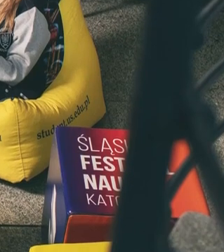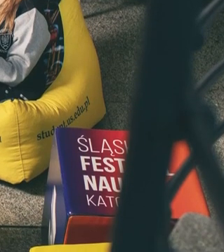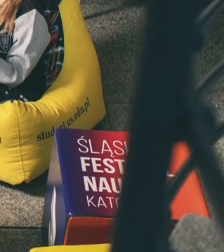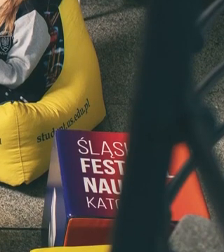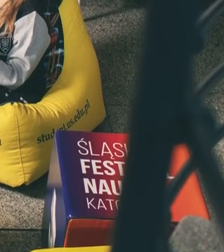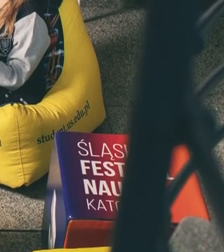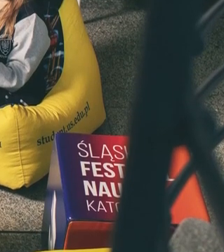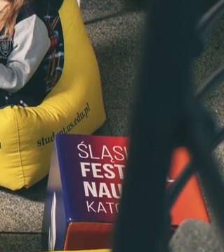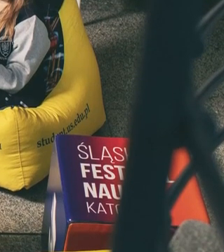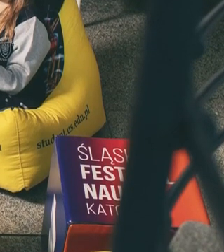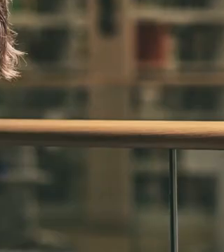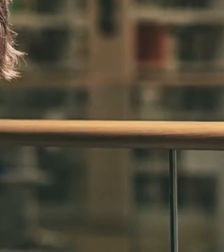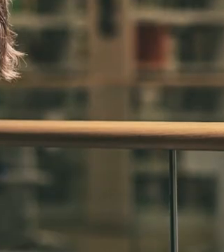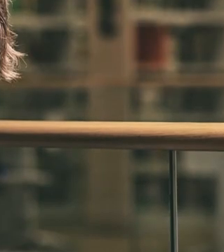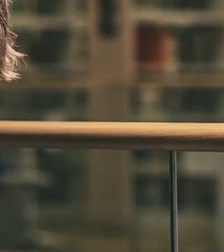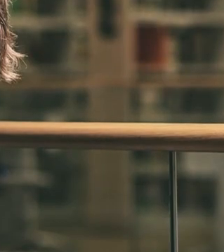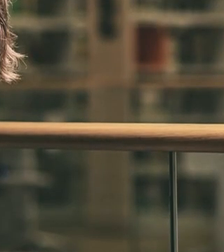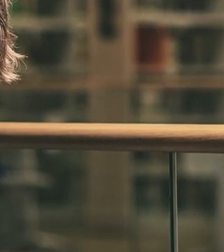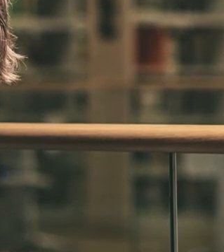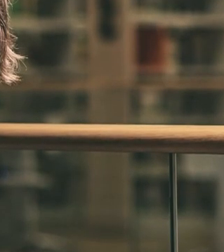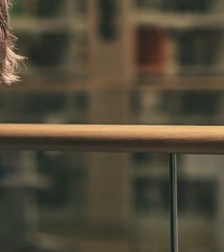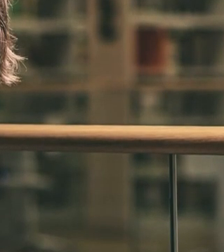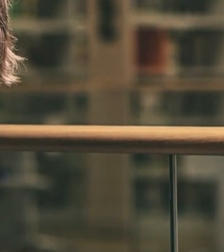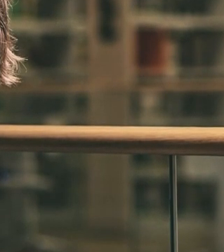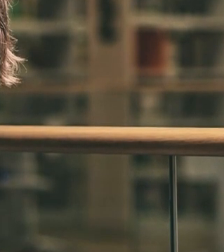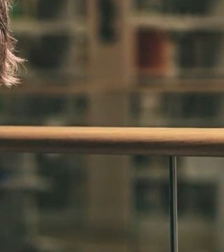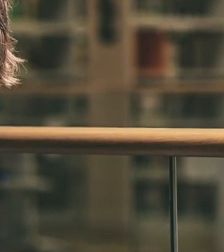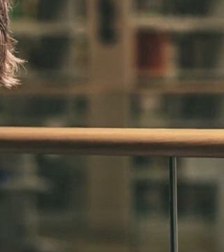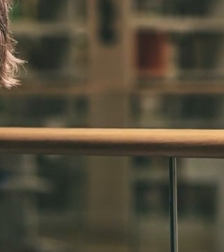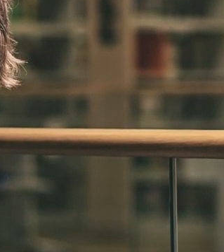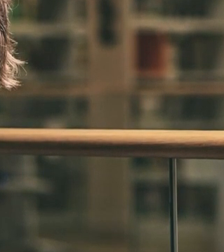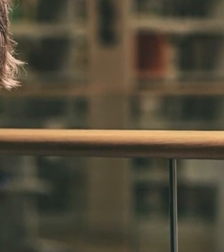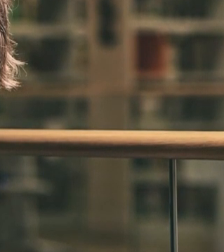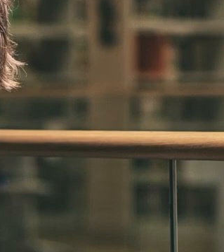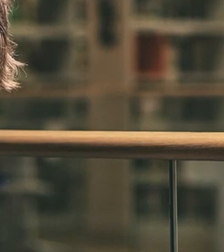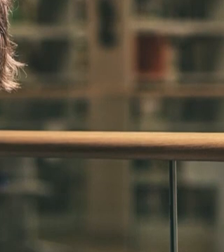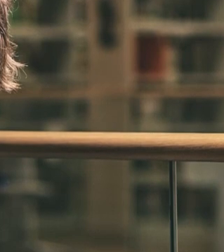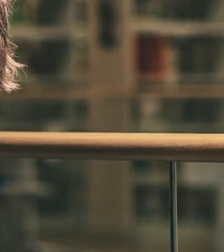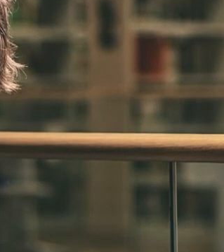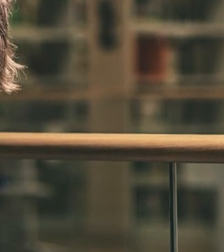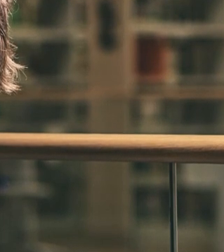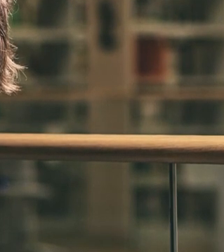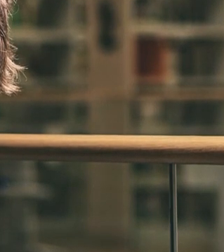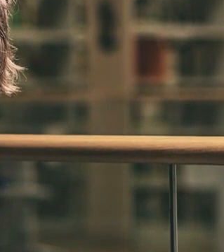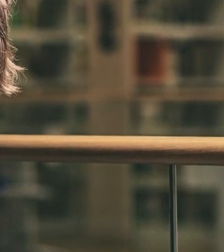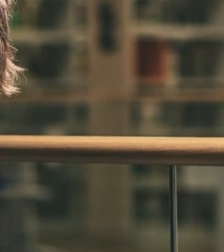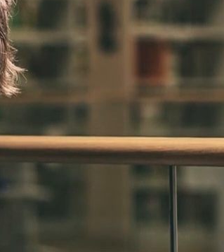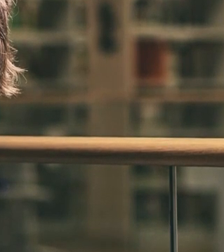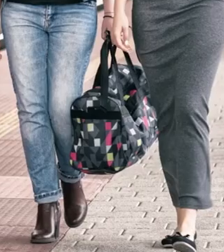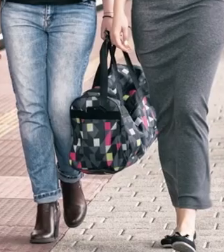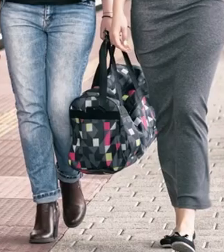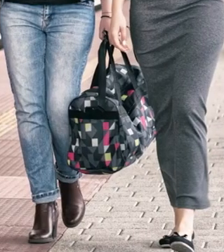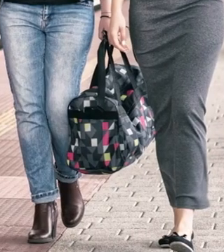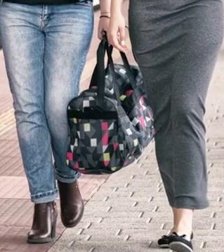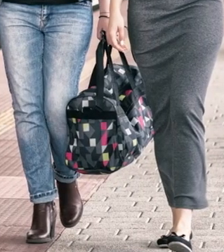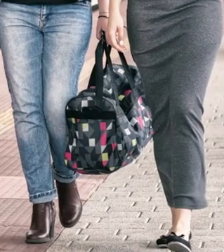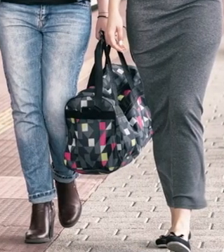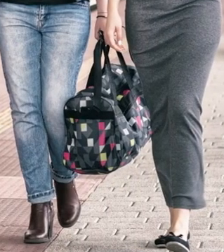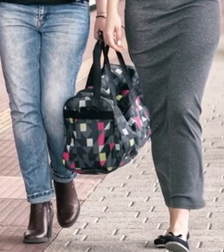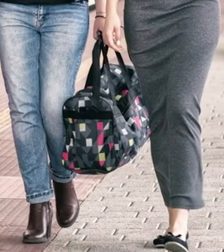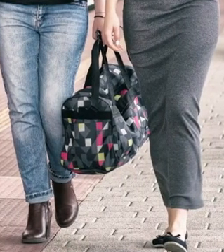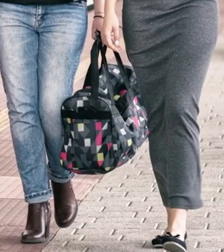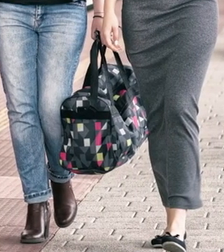traktowani, kiedy na przykład układa się zbyt trudno relacja pomiędzy studentem a wykładowcą, kiedy mamy problem z